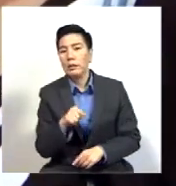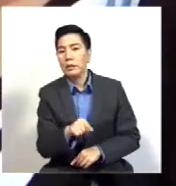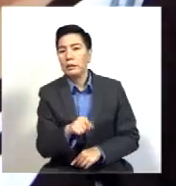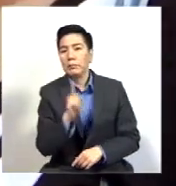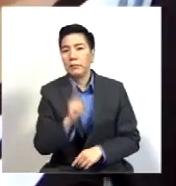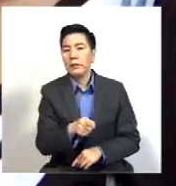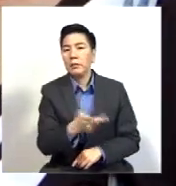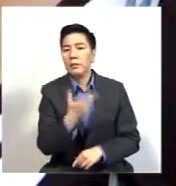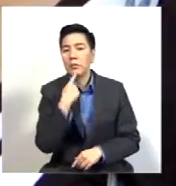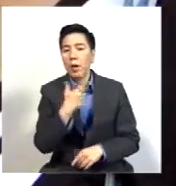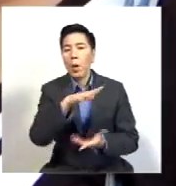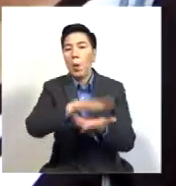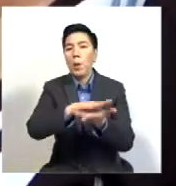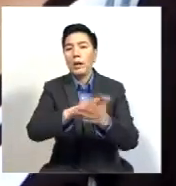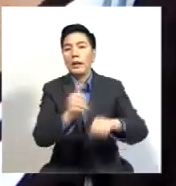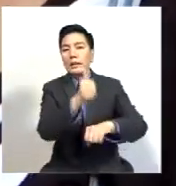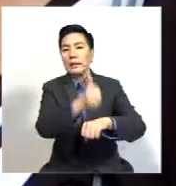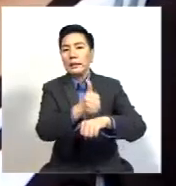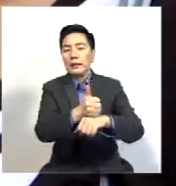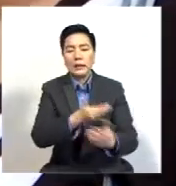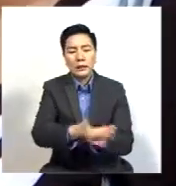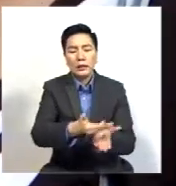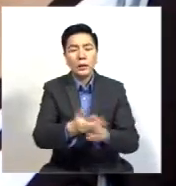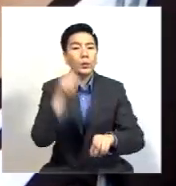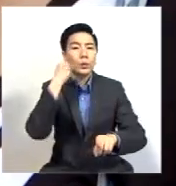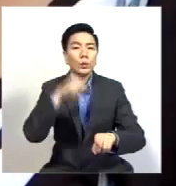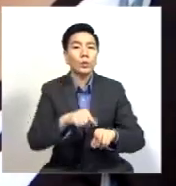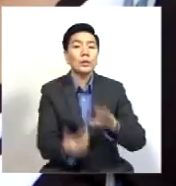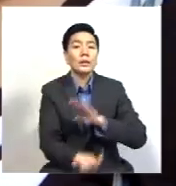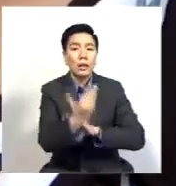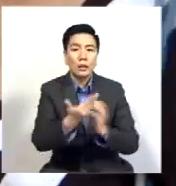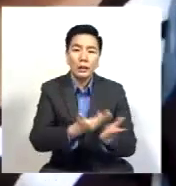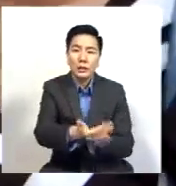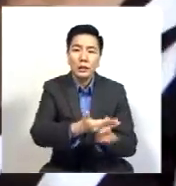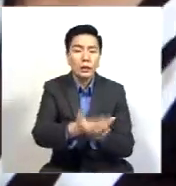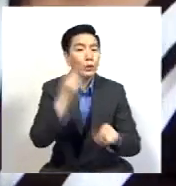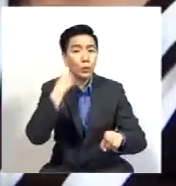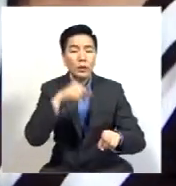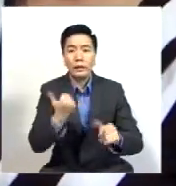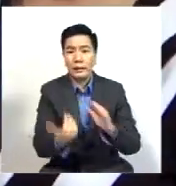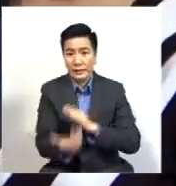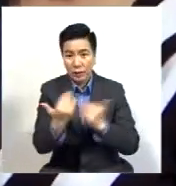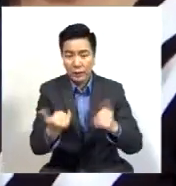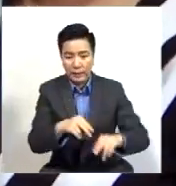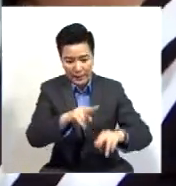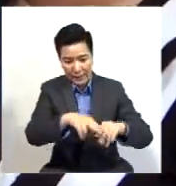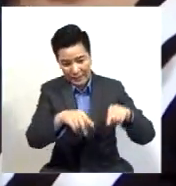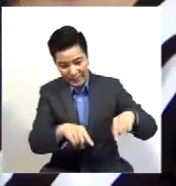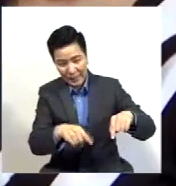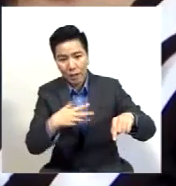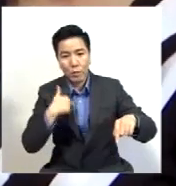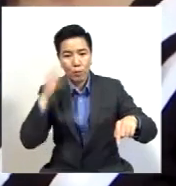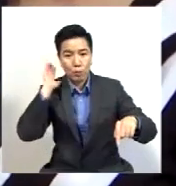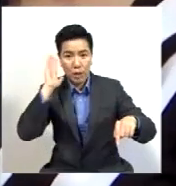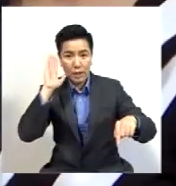เป็น โรงเร ีย น มาซื้อประจำเช้าๆน่ะจะมาซื้อทุกวันแล้วเมื่อเช้านี้ก็มานั่งตรงนี ้ แล้วมี